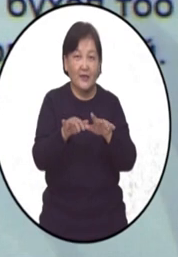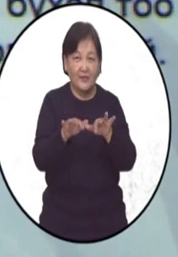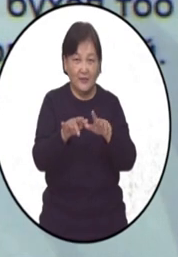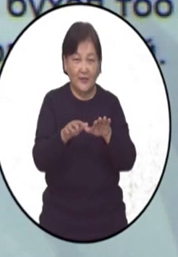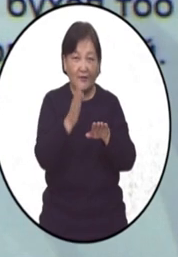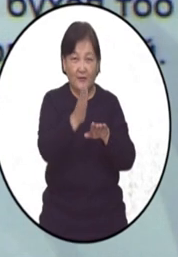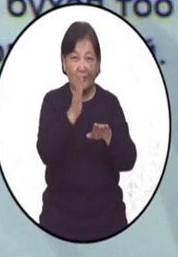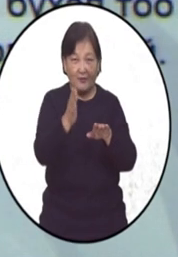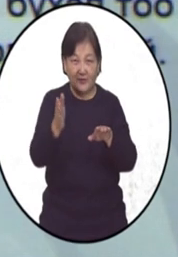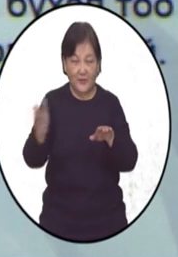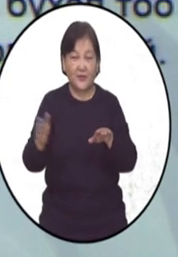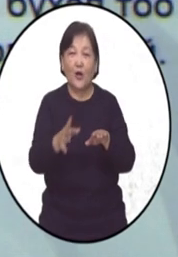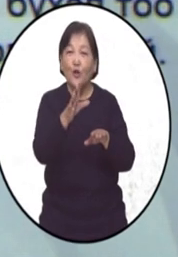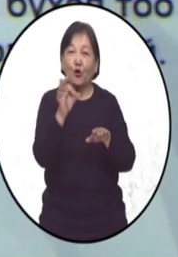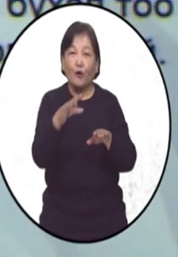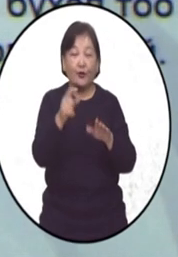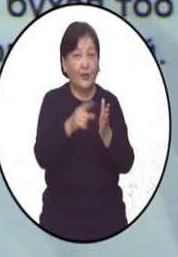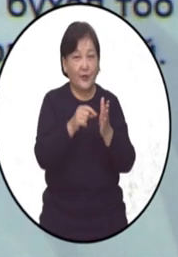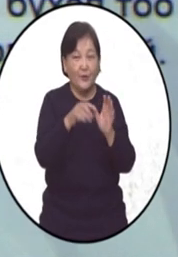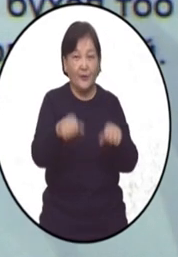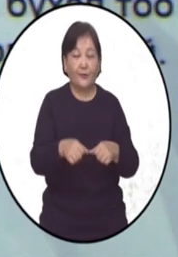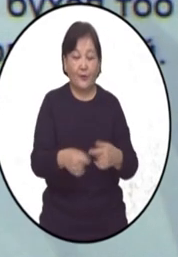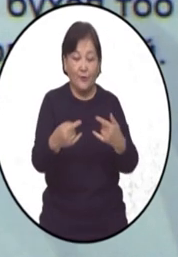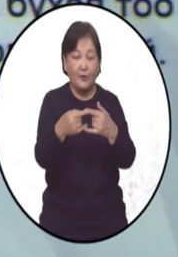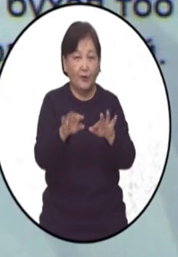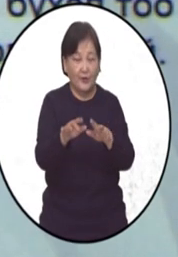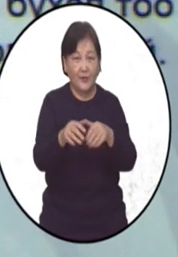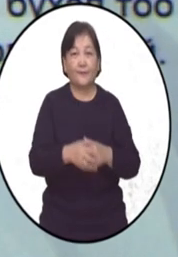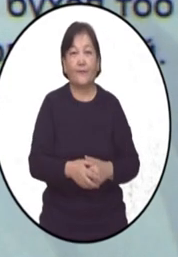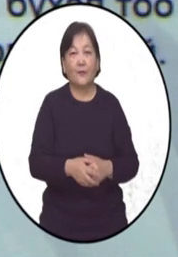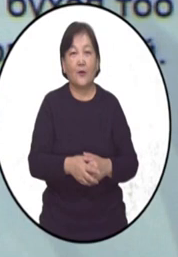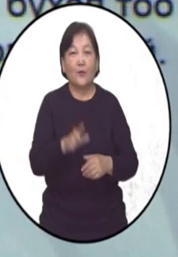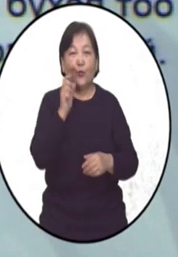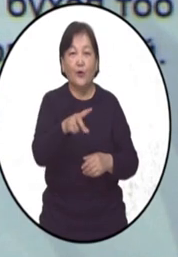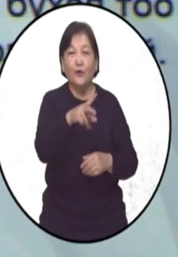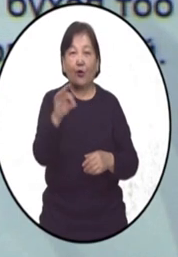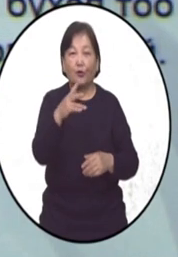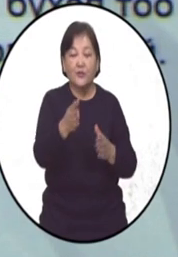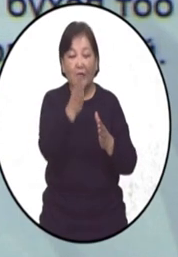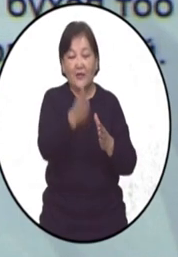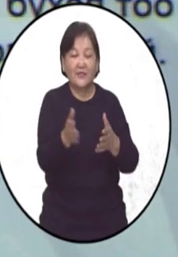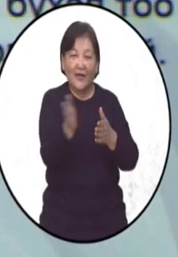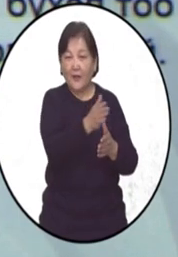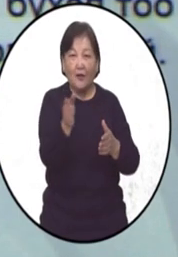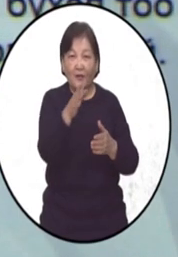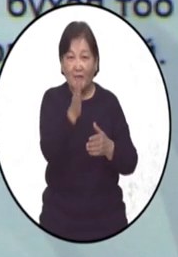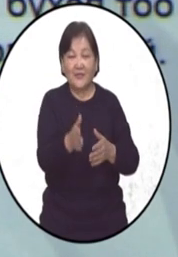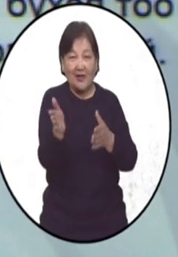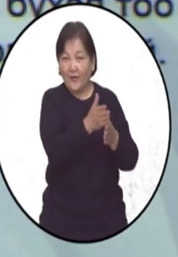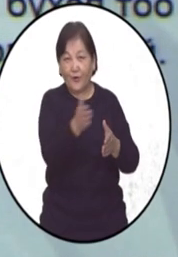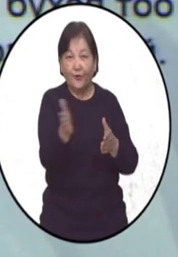гэдэг үйлдэлгээ тоолох хэрэгтэй гэсэн үг. За тоосон нэгжийн цифрийг бол бүхэл тооноос таслаад орхиод байна. За ийм үйлдэлийг